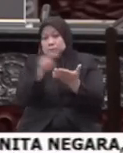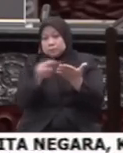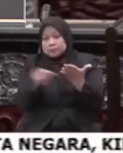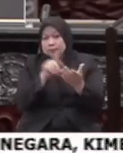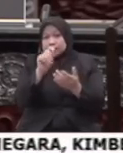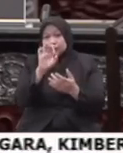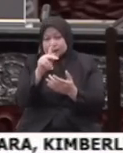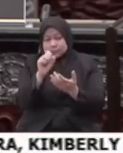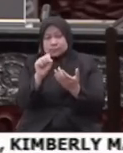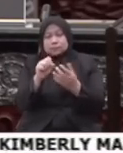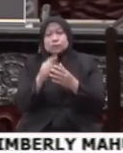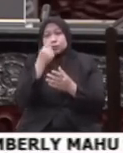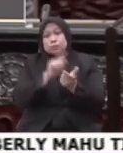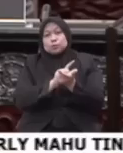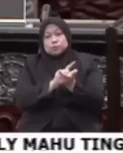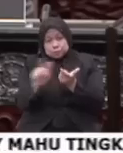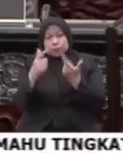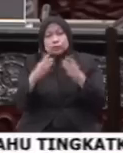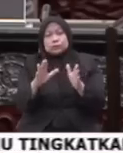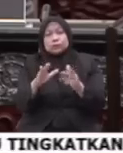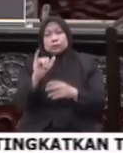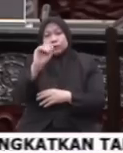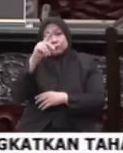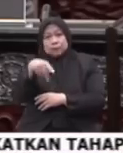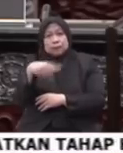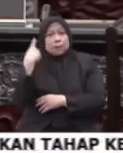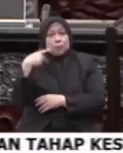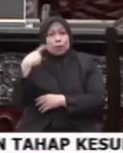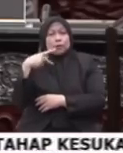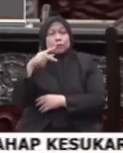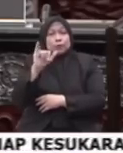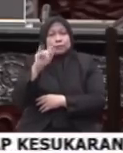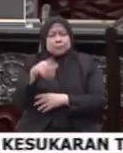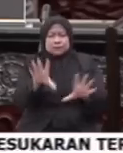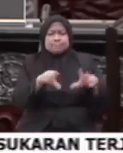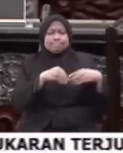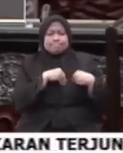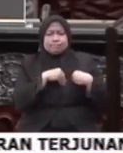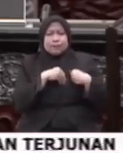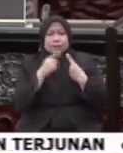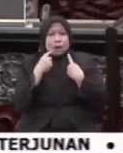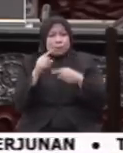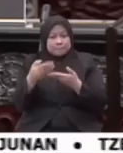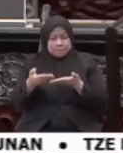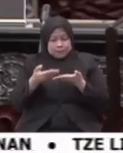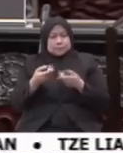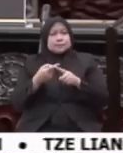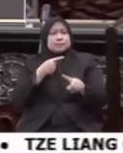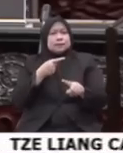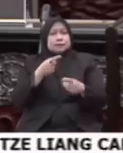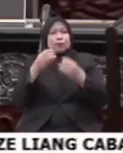teks usul yang dirindukan oleh Tuhan yang dibentuk saya telah menerima jawaban balas daripada